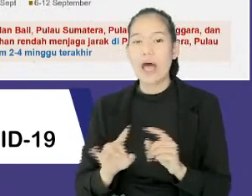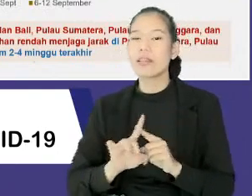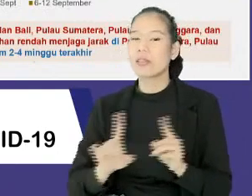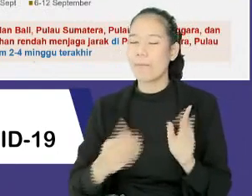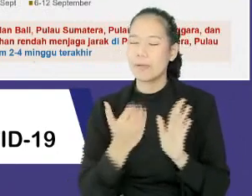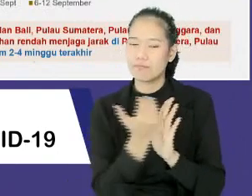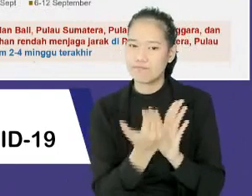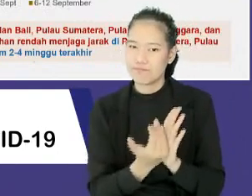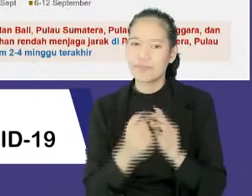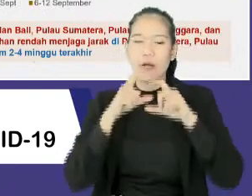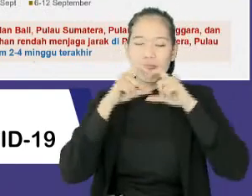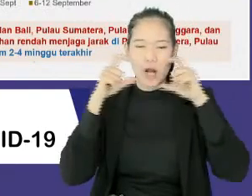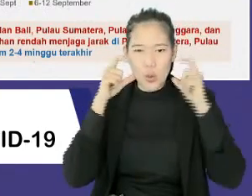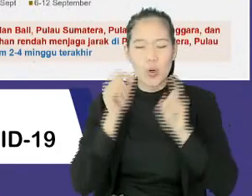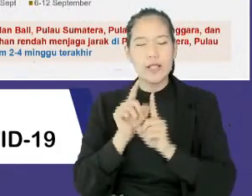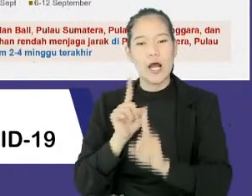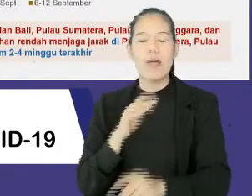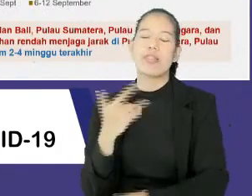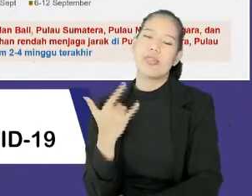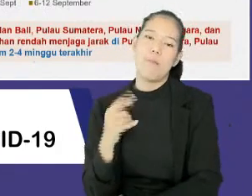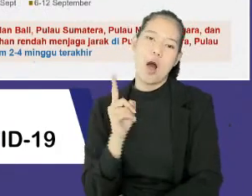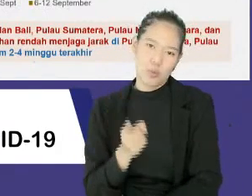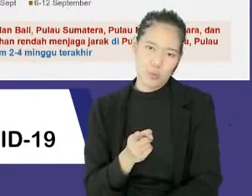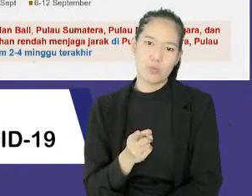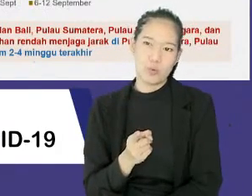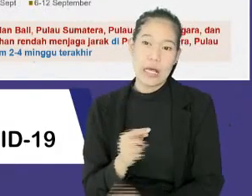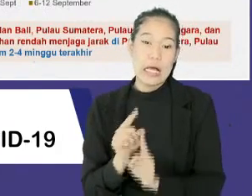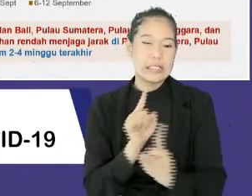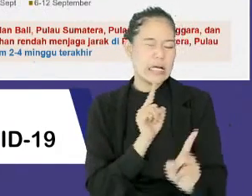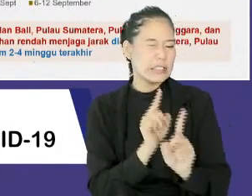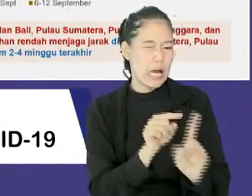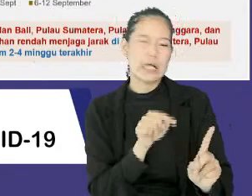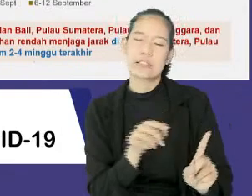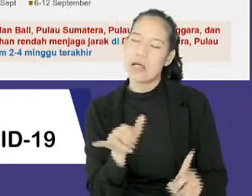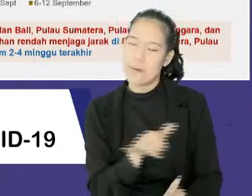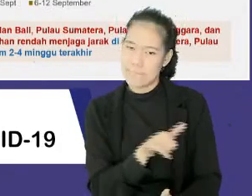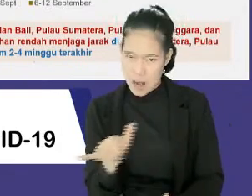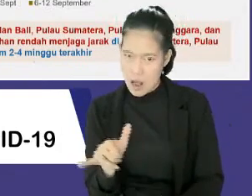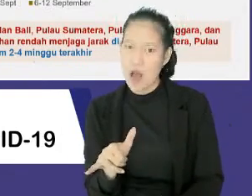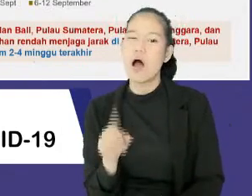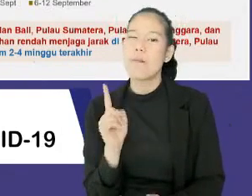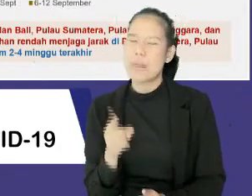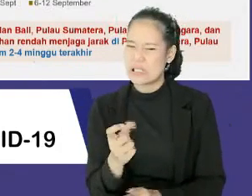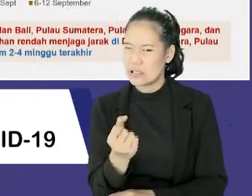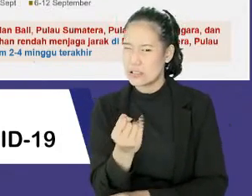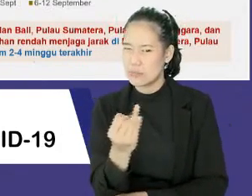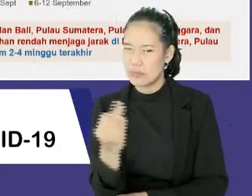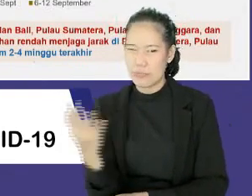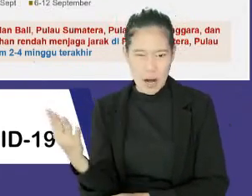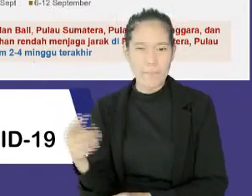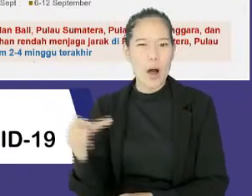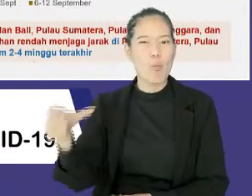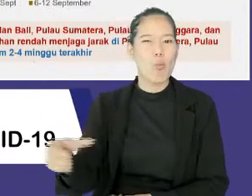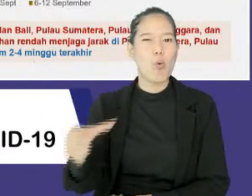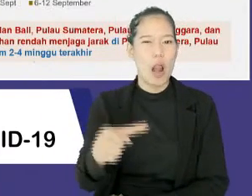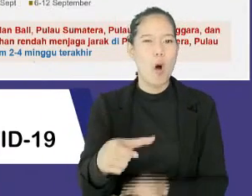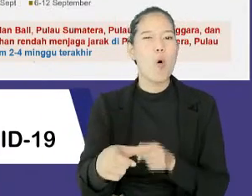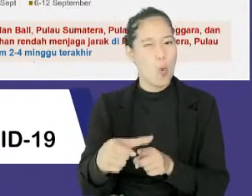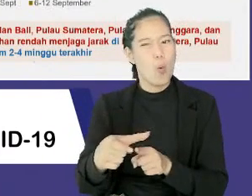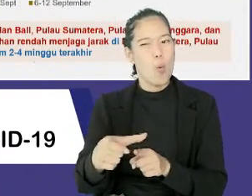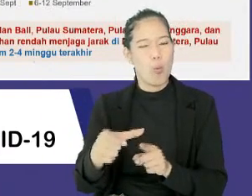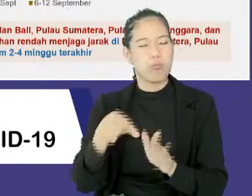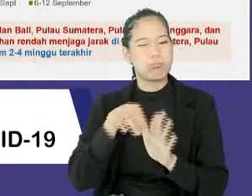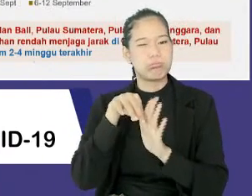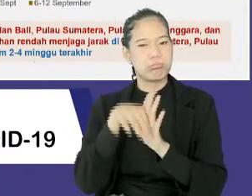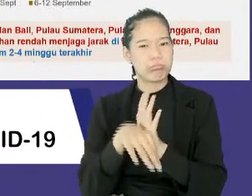kepatuhan menggunakan masker dan jaga jarak tetap harus dilakukan jaga jarak juga sama dokter Olla masih ada beberapa pulau yang kita lihat